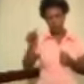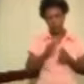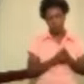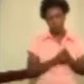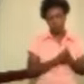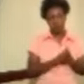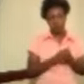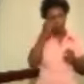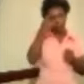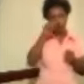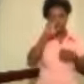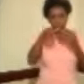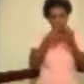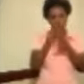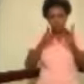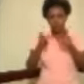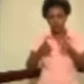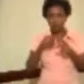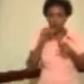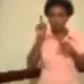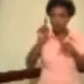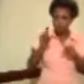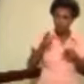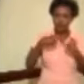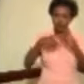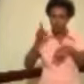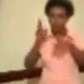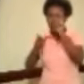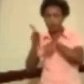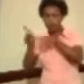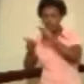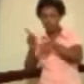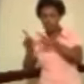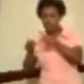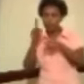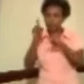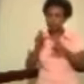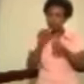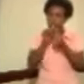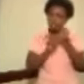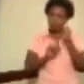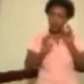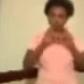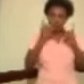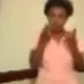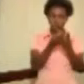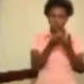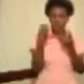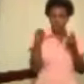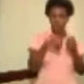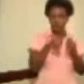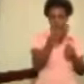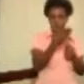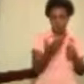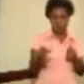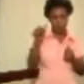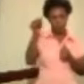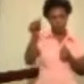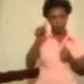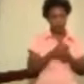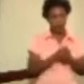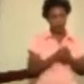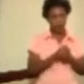chaque, identifier pour nous trois axes majeurs économiques par département pour exposer nous et dire